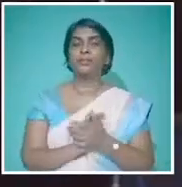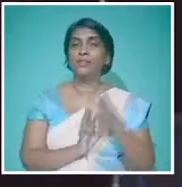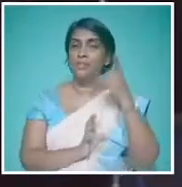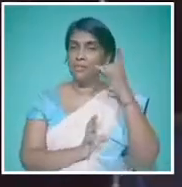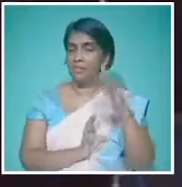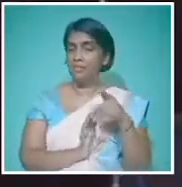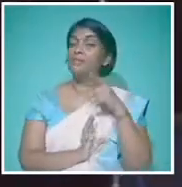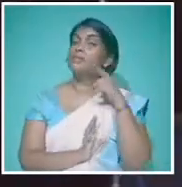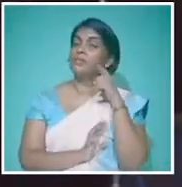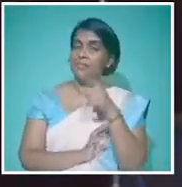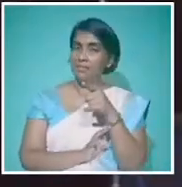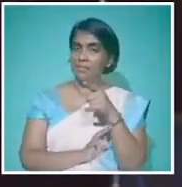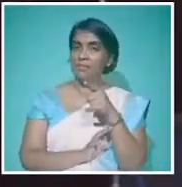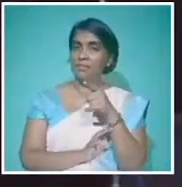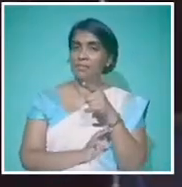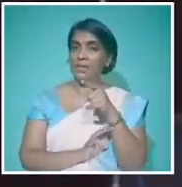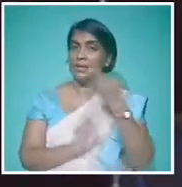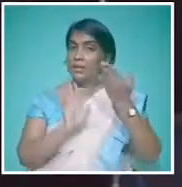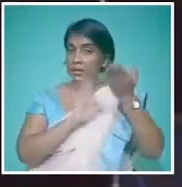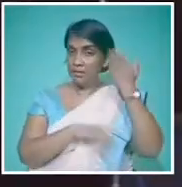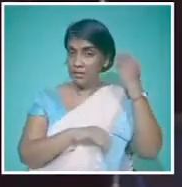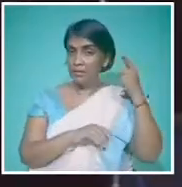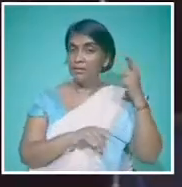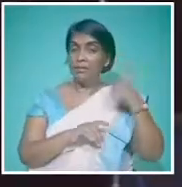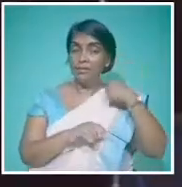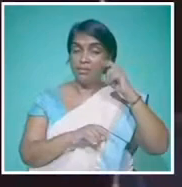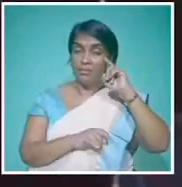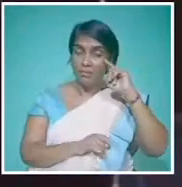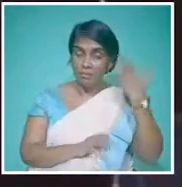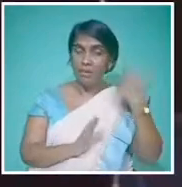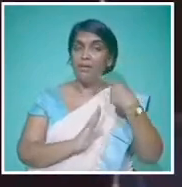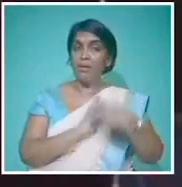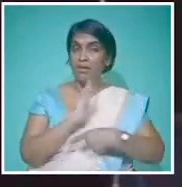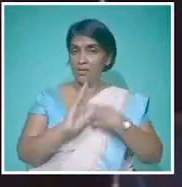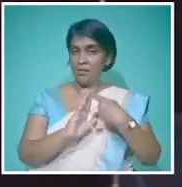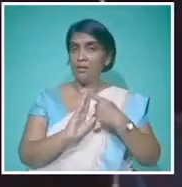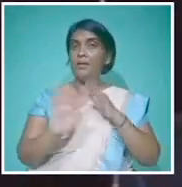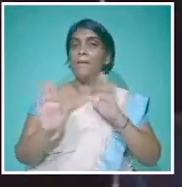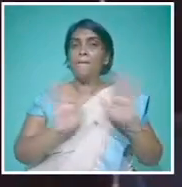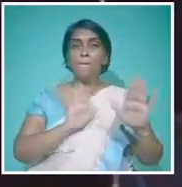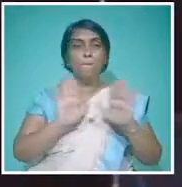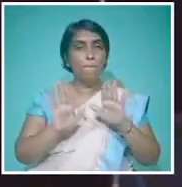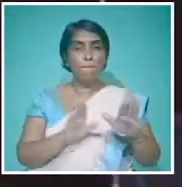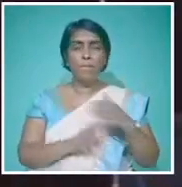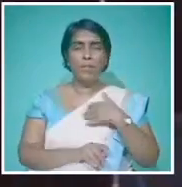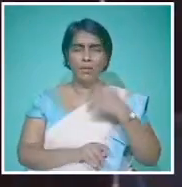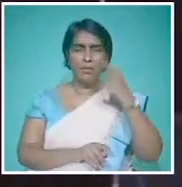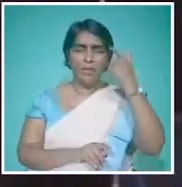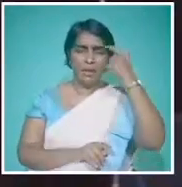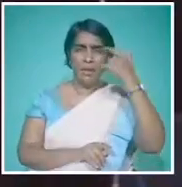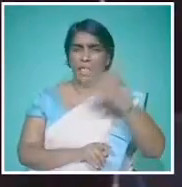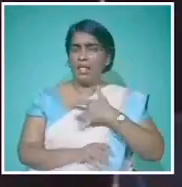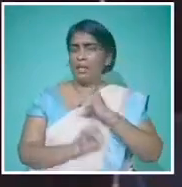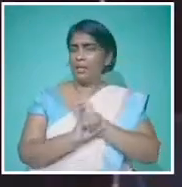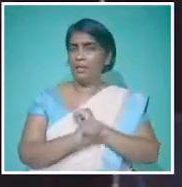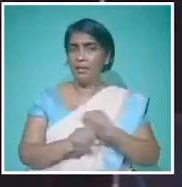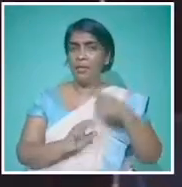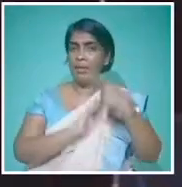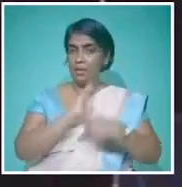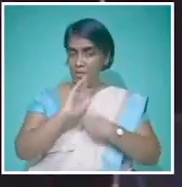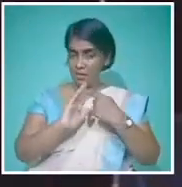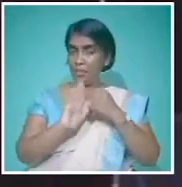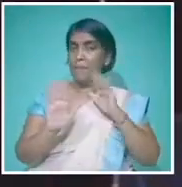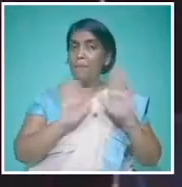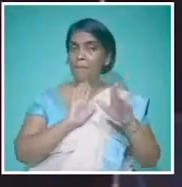නිසා ඒ ඉතිහාසය නොදන්න මිනිස්සු නම් මේ රට පාලනය කරන්නේ. ඒව ගැන තැකීමක් හැඟීමක් නැති මිනිස්සු නම් මේ රට